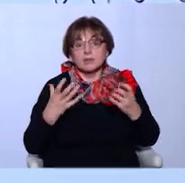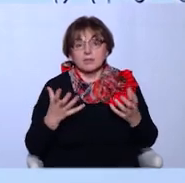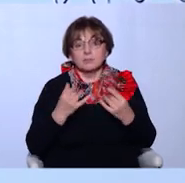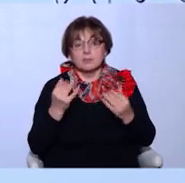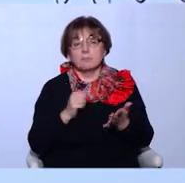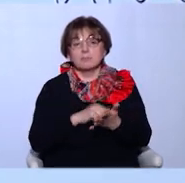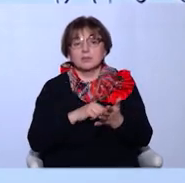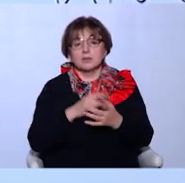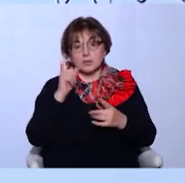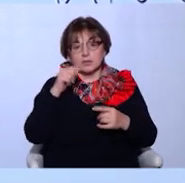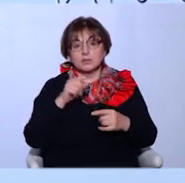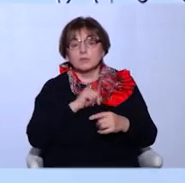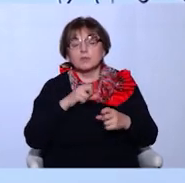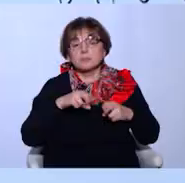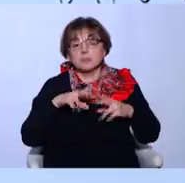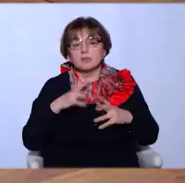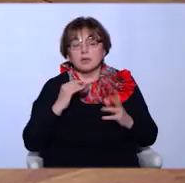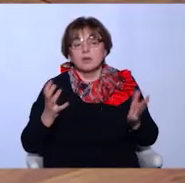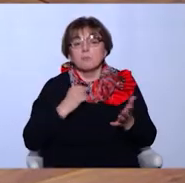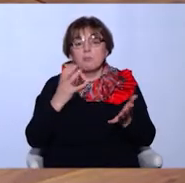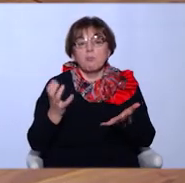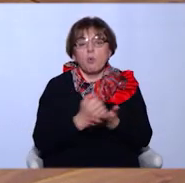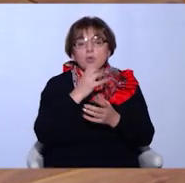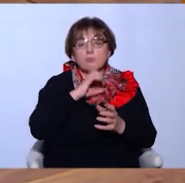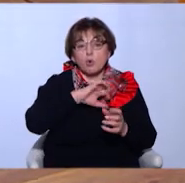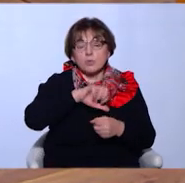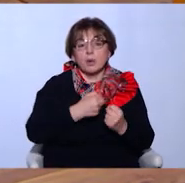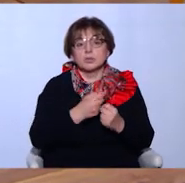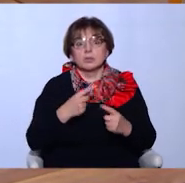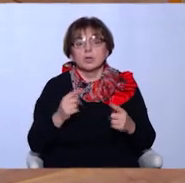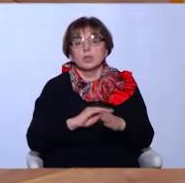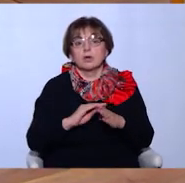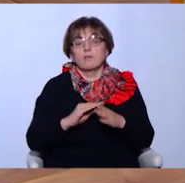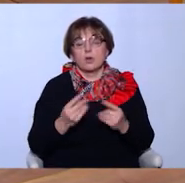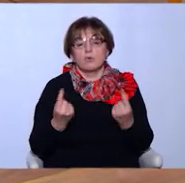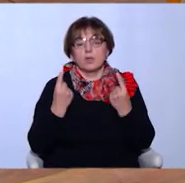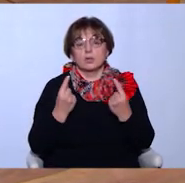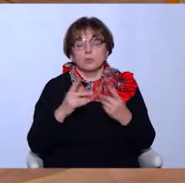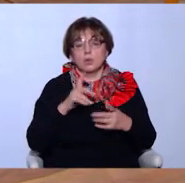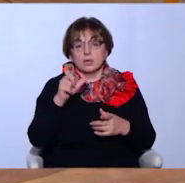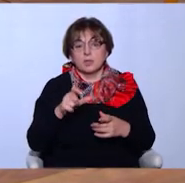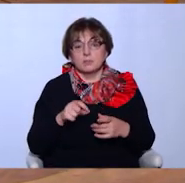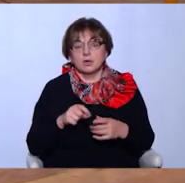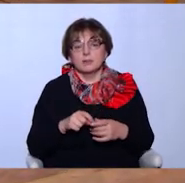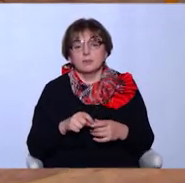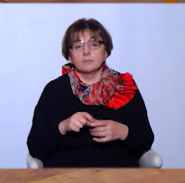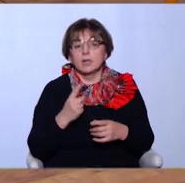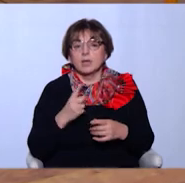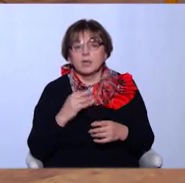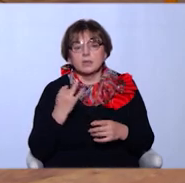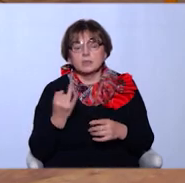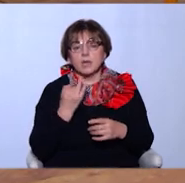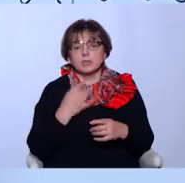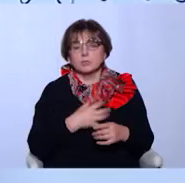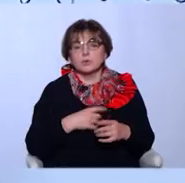იმიტომ რომ ლეკები აშკარად გამოსასყიდელოდნენ, ხო? დიდგვაროვანი იყო გურამიშვილი. და სხვათა შორის ერთ დეტალს მინდა მიაქციოთ